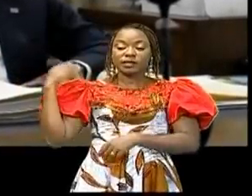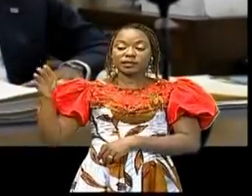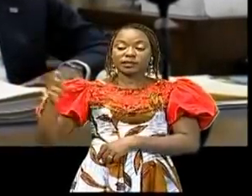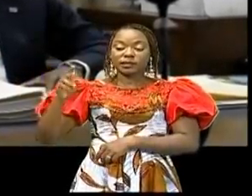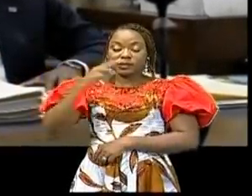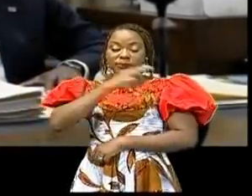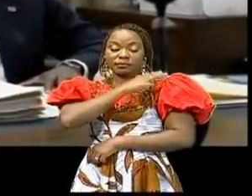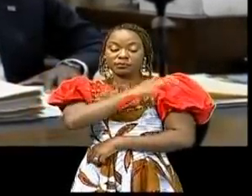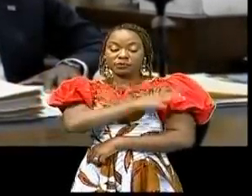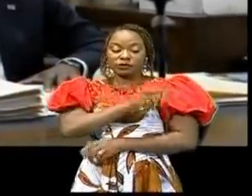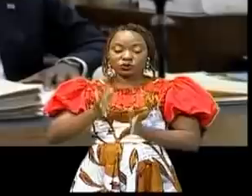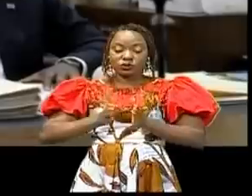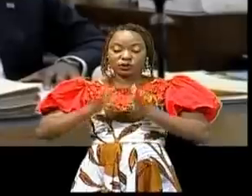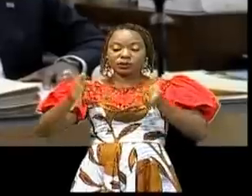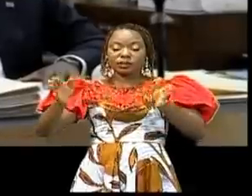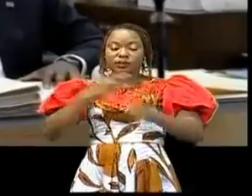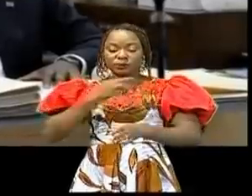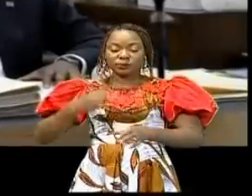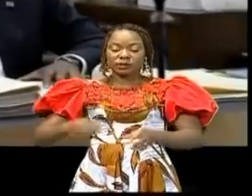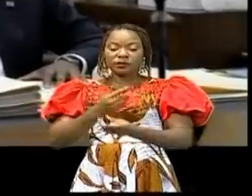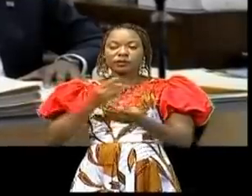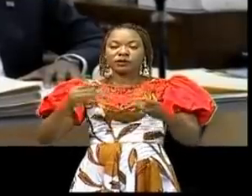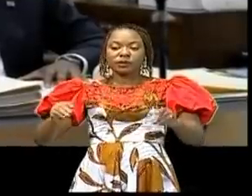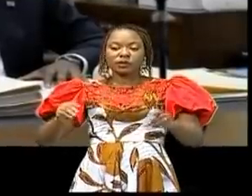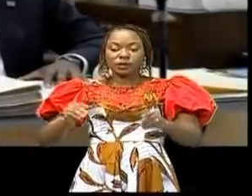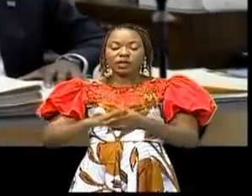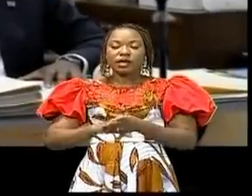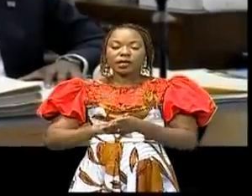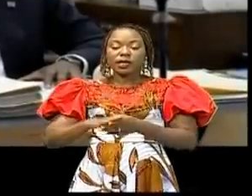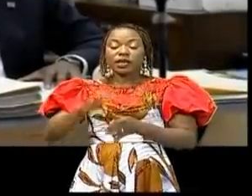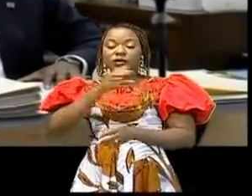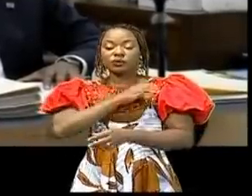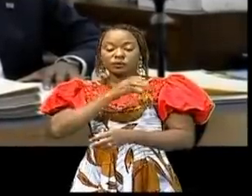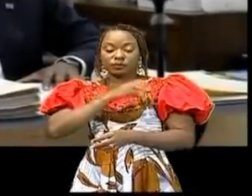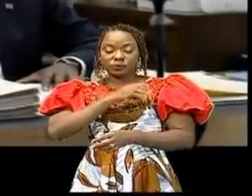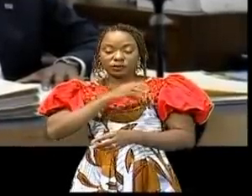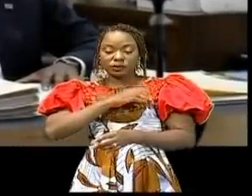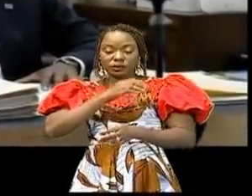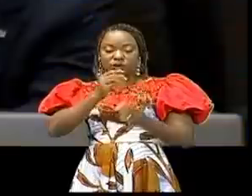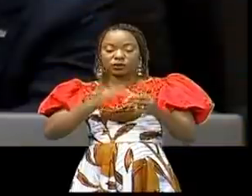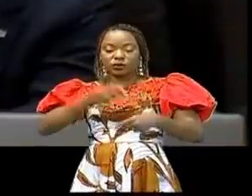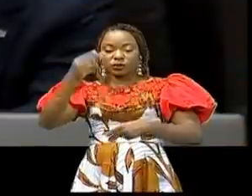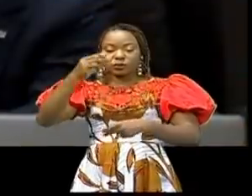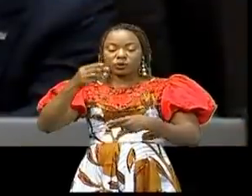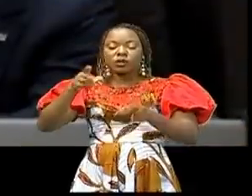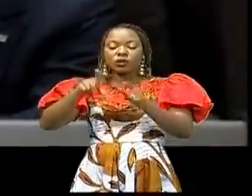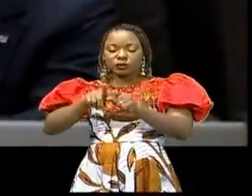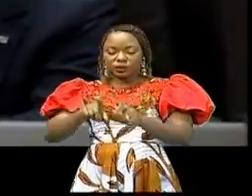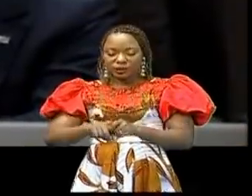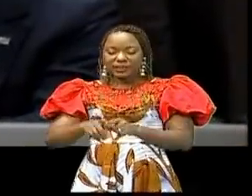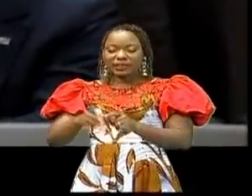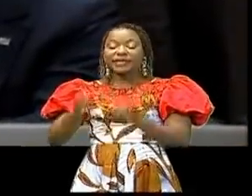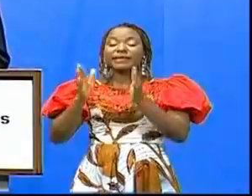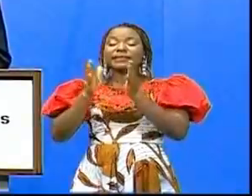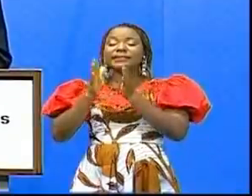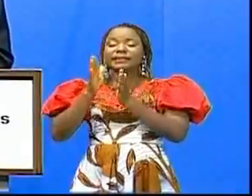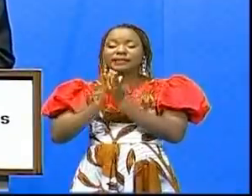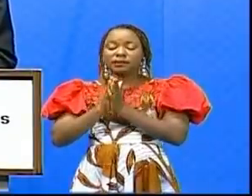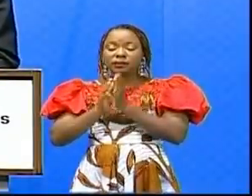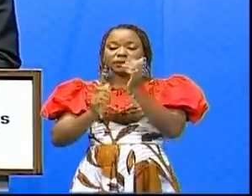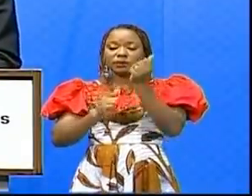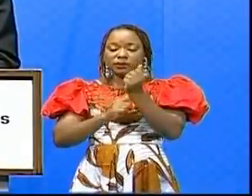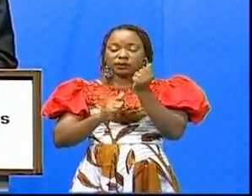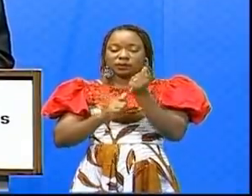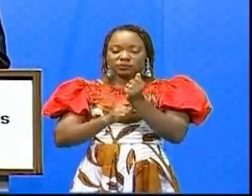République démocratique du Congo, le commissaire général de la police nationale congolaise et 10 membres du gouvernement ont fait partie de